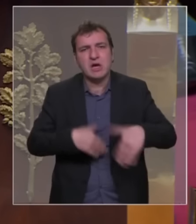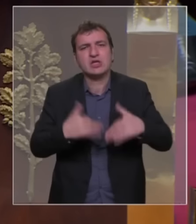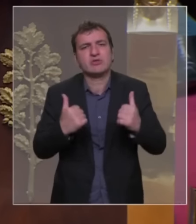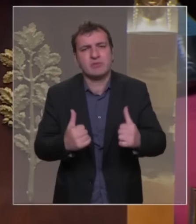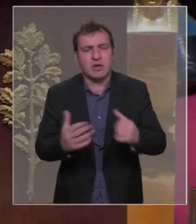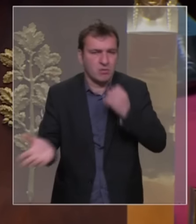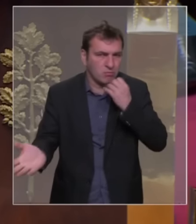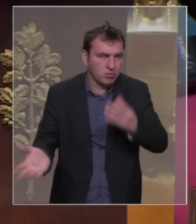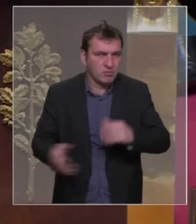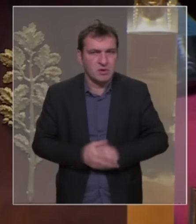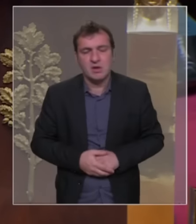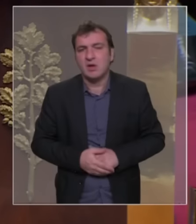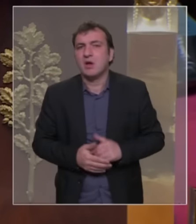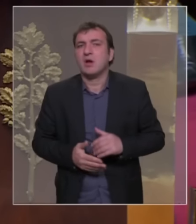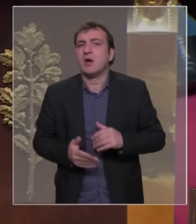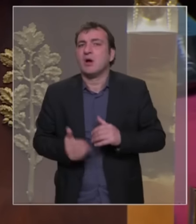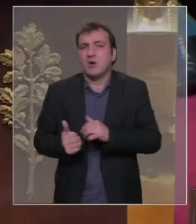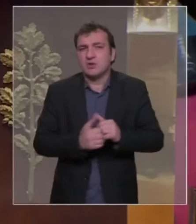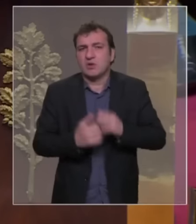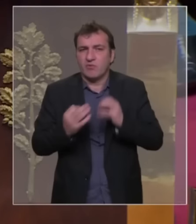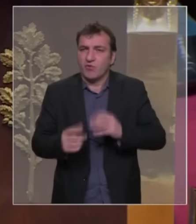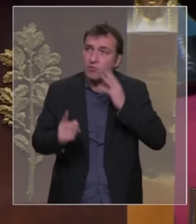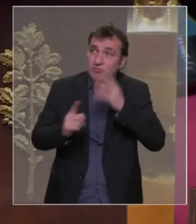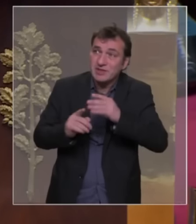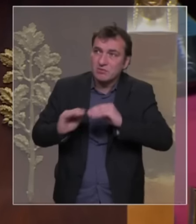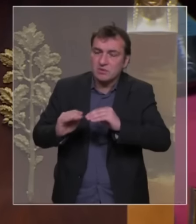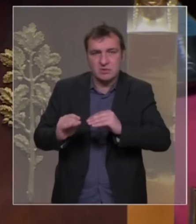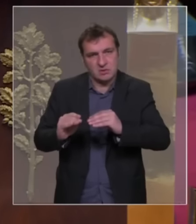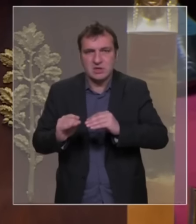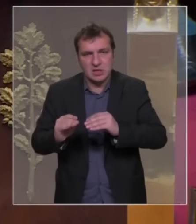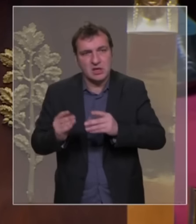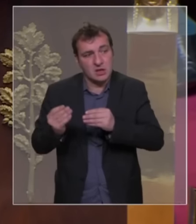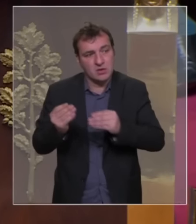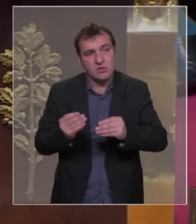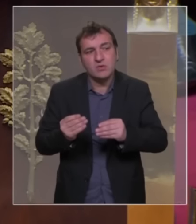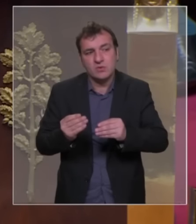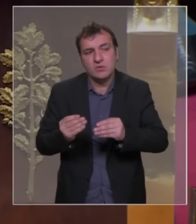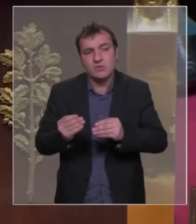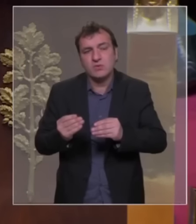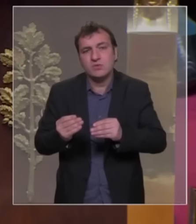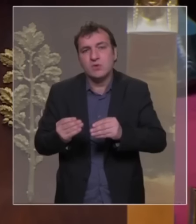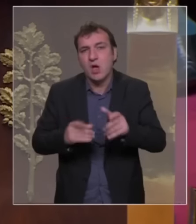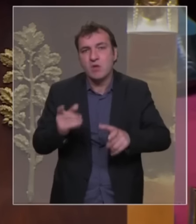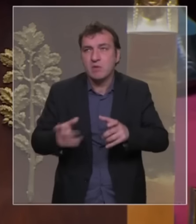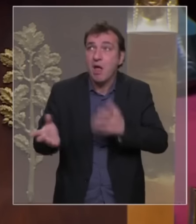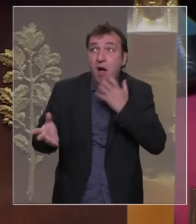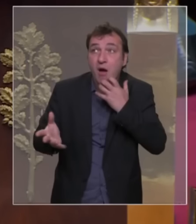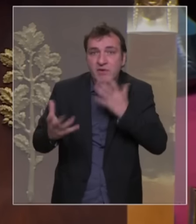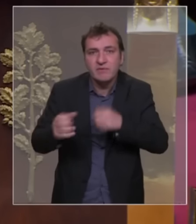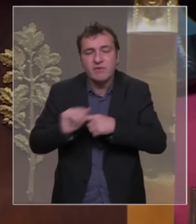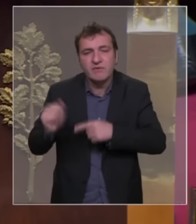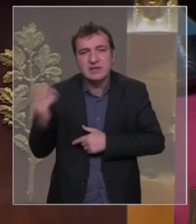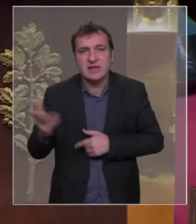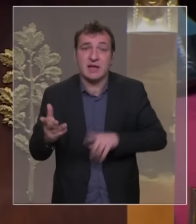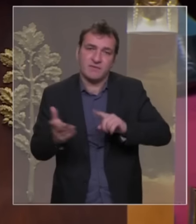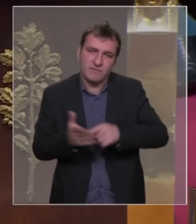renforcer l'attractivité de la mission d'enseigner. Ensemble, nous devons trouver des réponses aux défis posés par le remplacement des professeurs